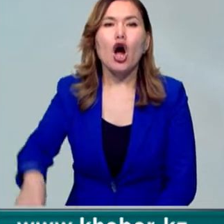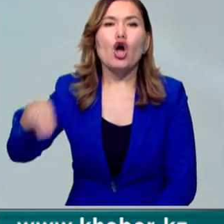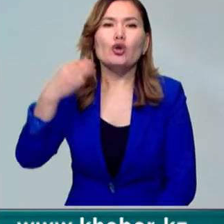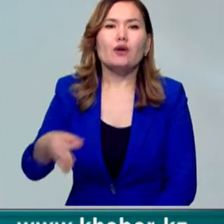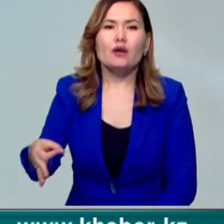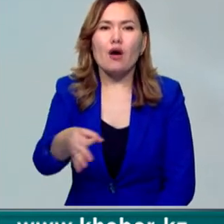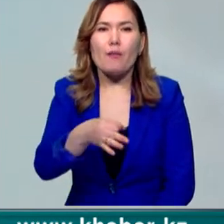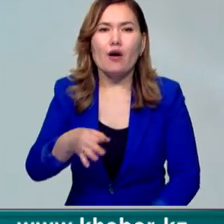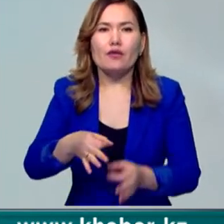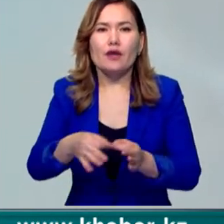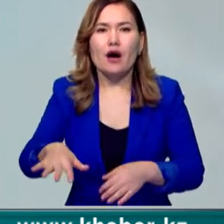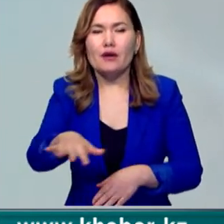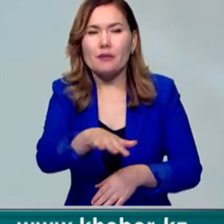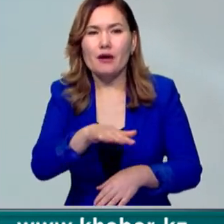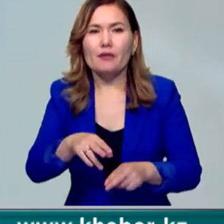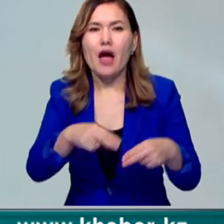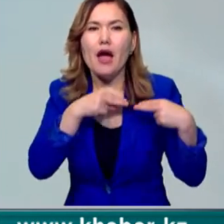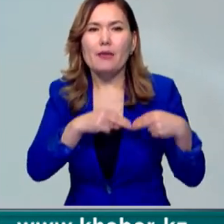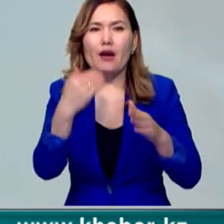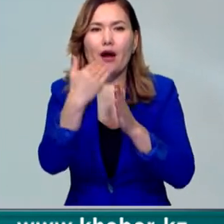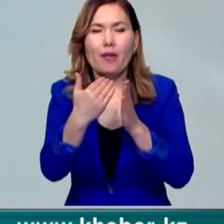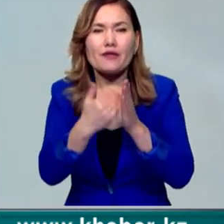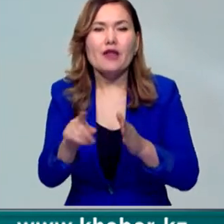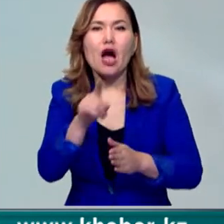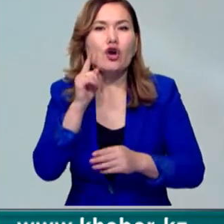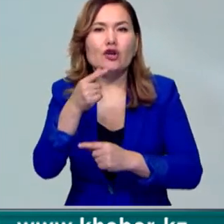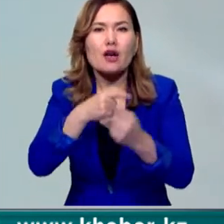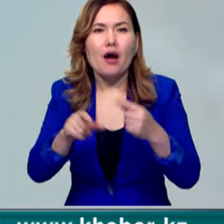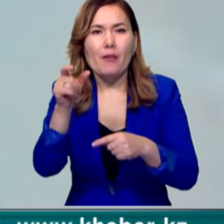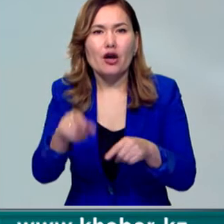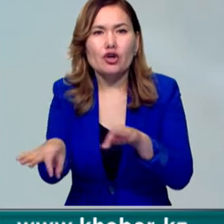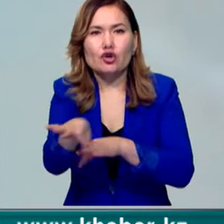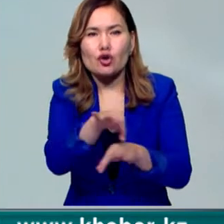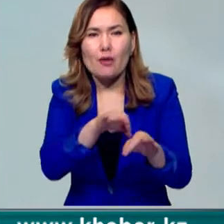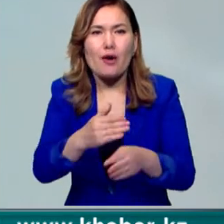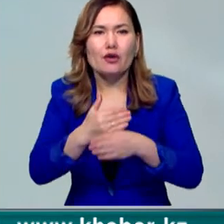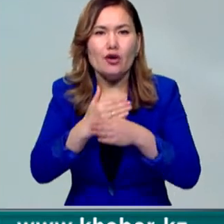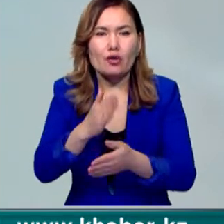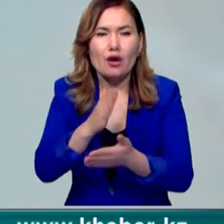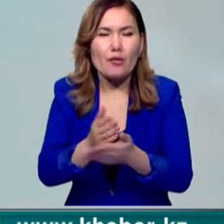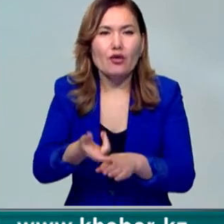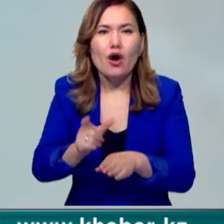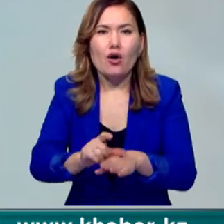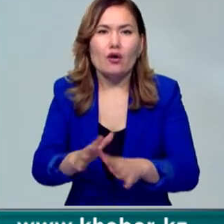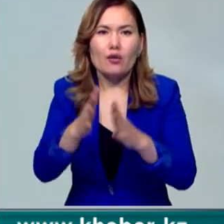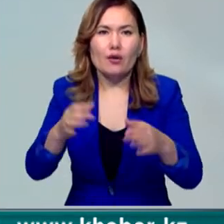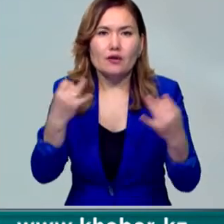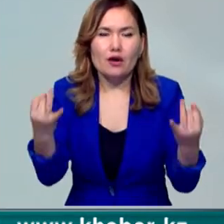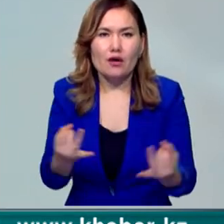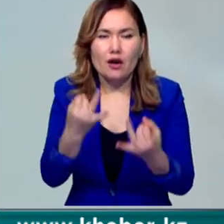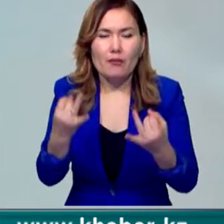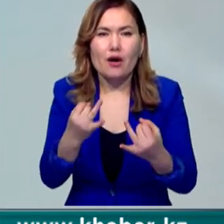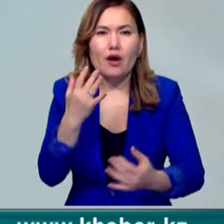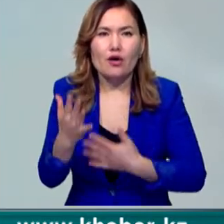Түркістан облысының Қазығұрт ауданында еңбек бағдарламасының жас кәсіпкер жобасына тұрғындар арасында қызығушылық артқан. Өткен